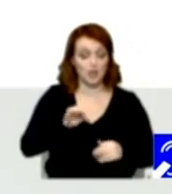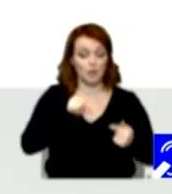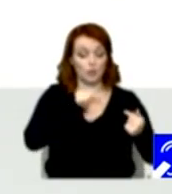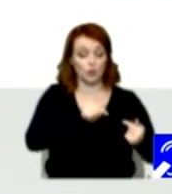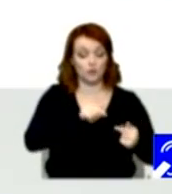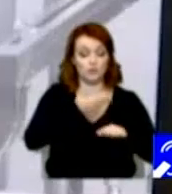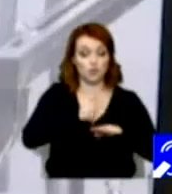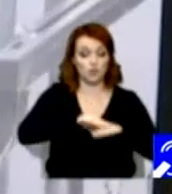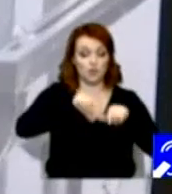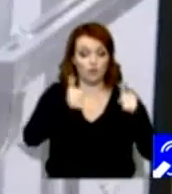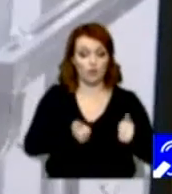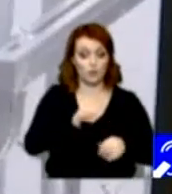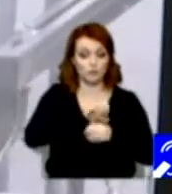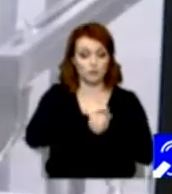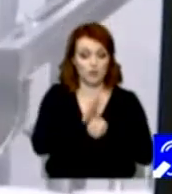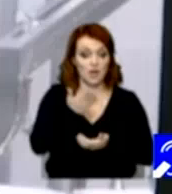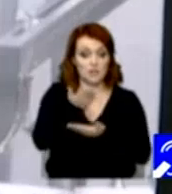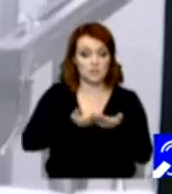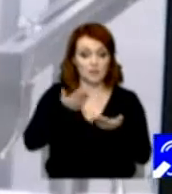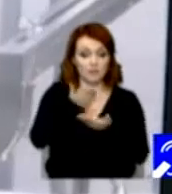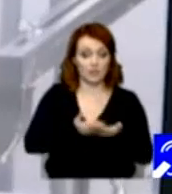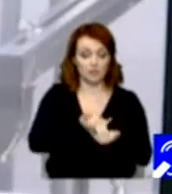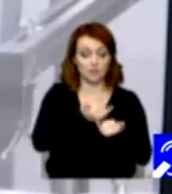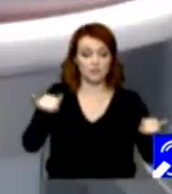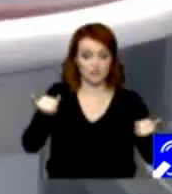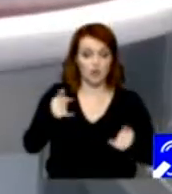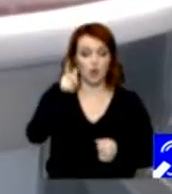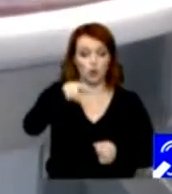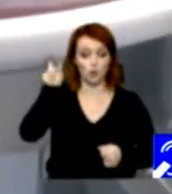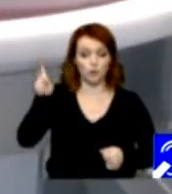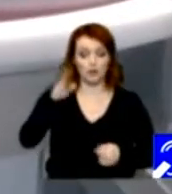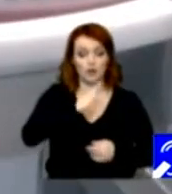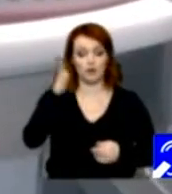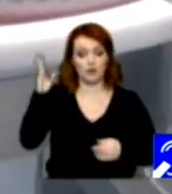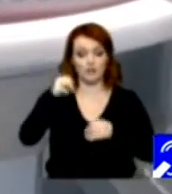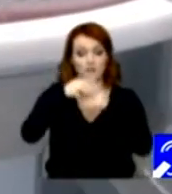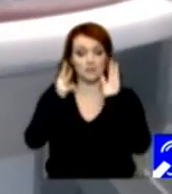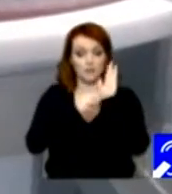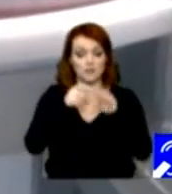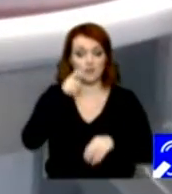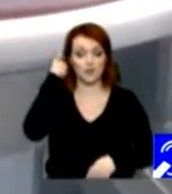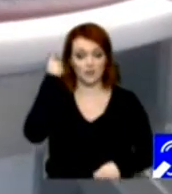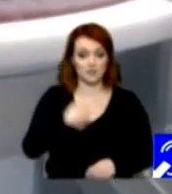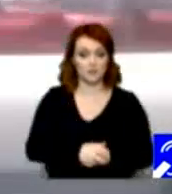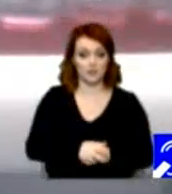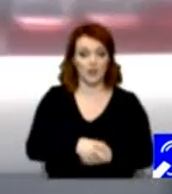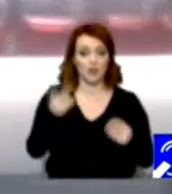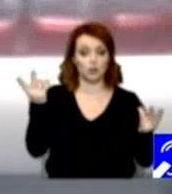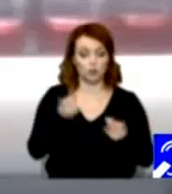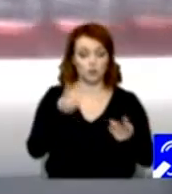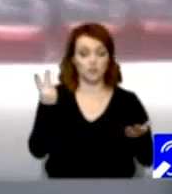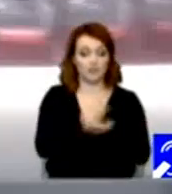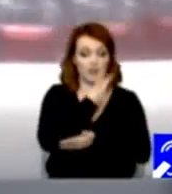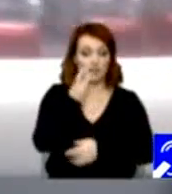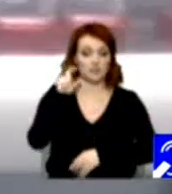și este recomandat persoanelor peste 18 ani se administrează în două doze la distanță de 4 săptămâni omologarea